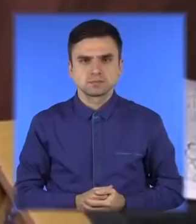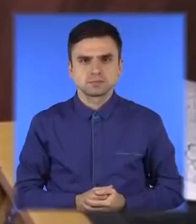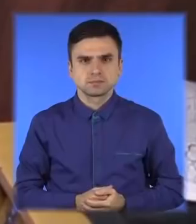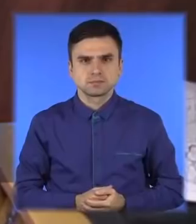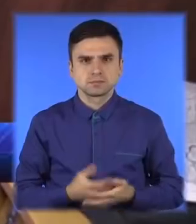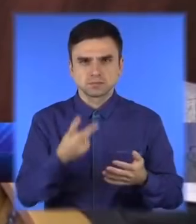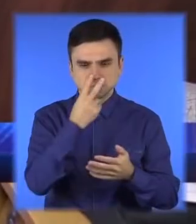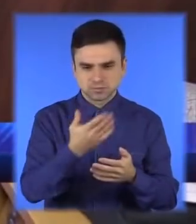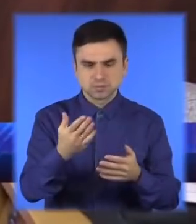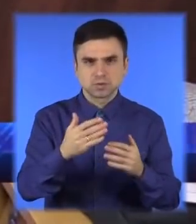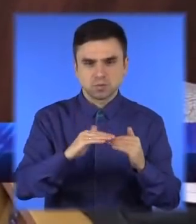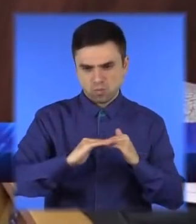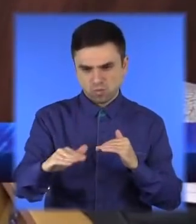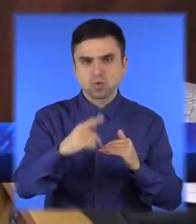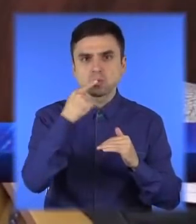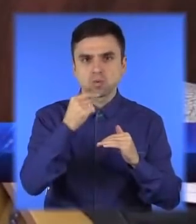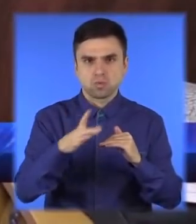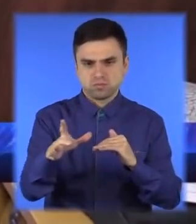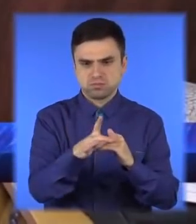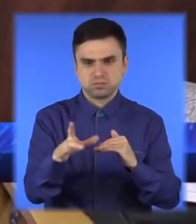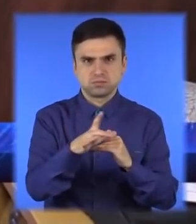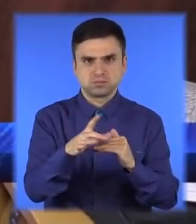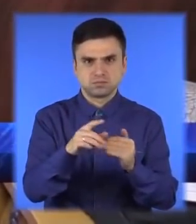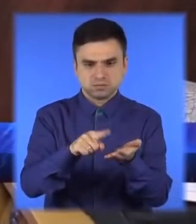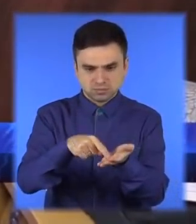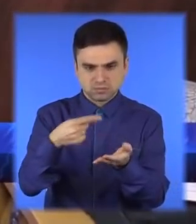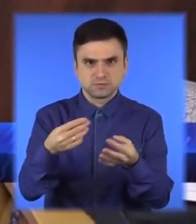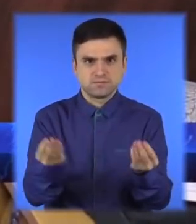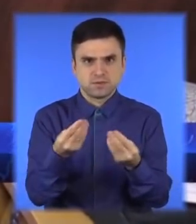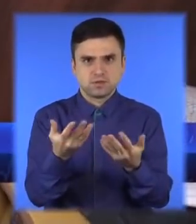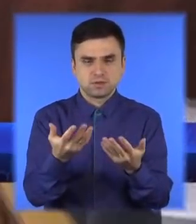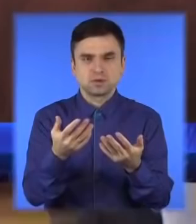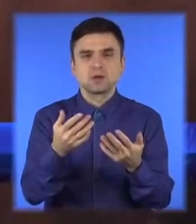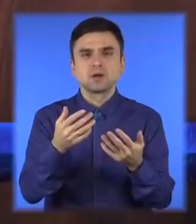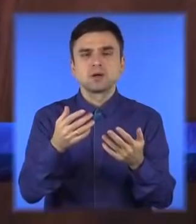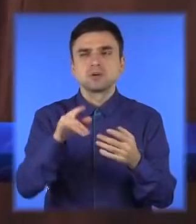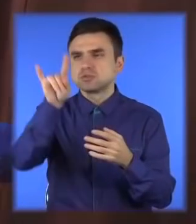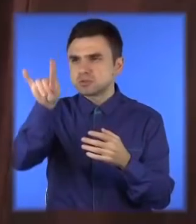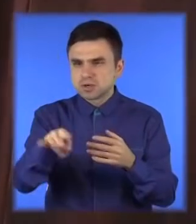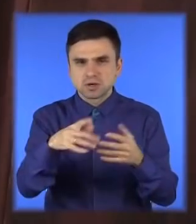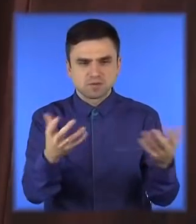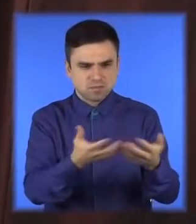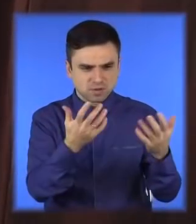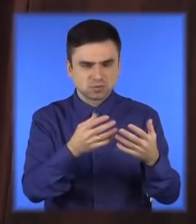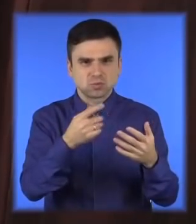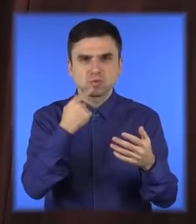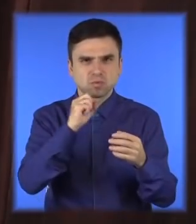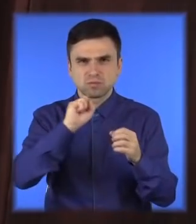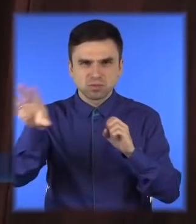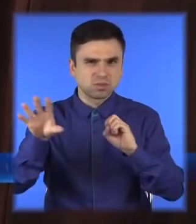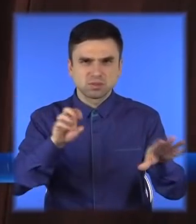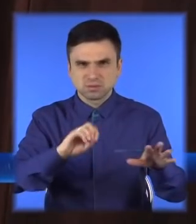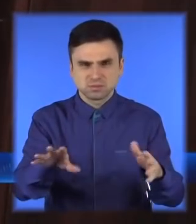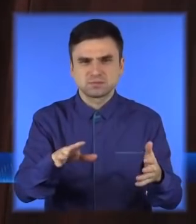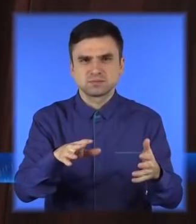Ось подивіться. Кров на підлозі, ще свіжа. Плями є на шафі та на подушках. Тут сталося жорстоке вбивство.